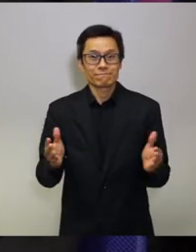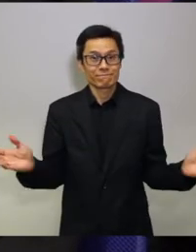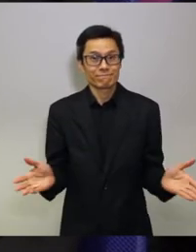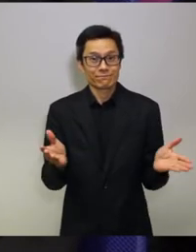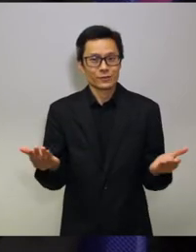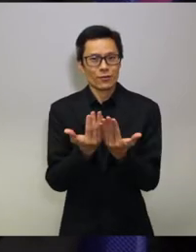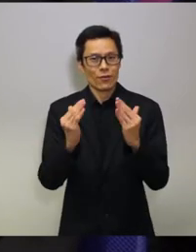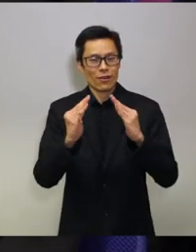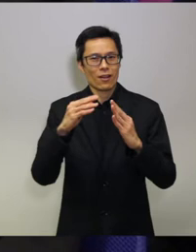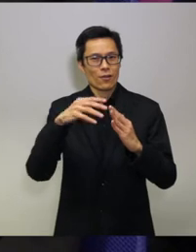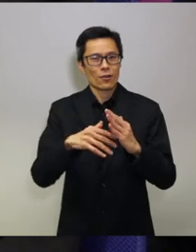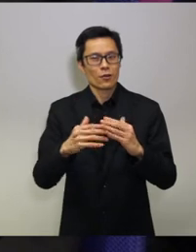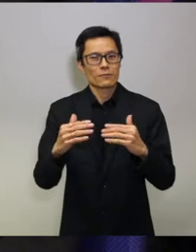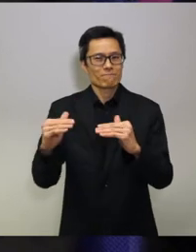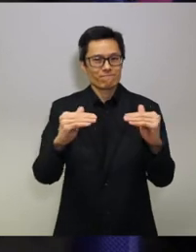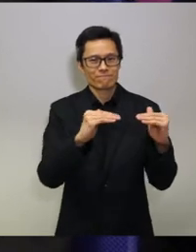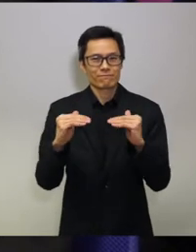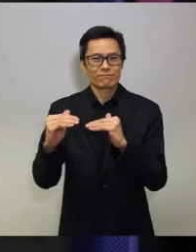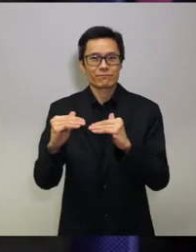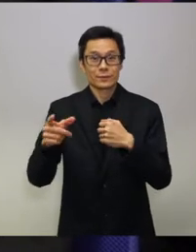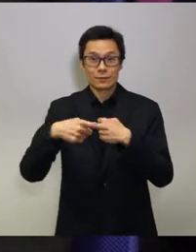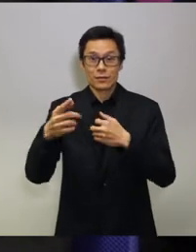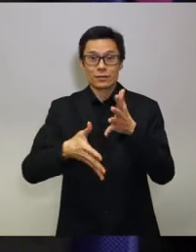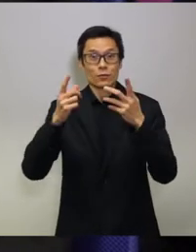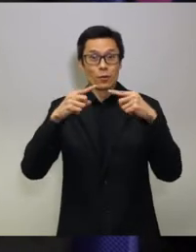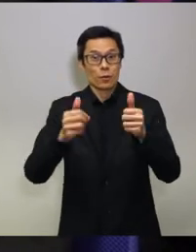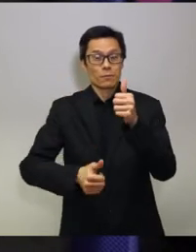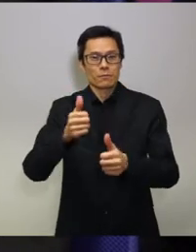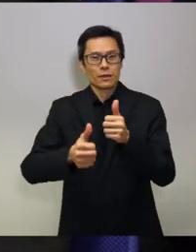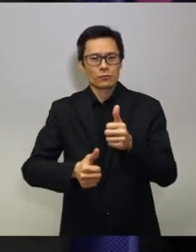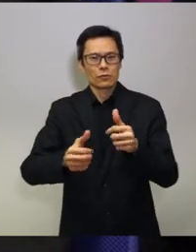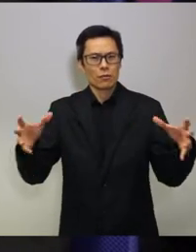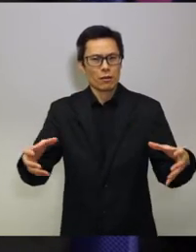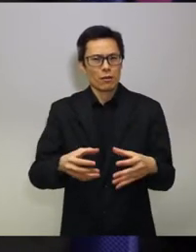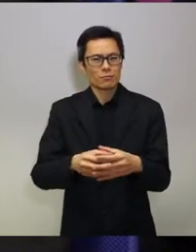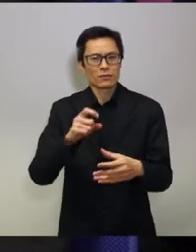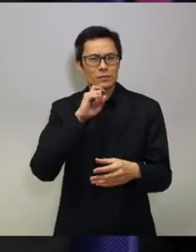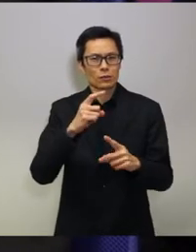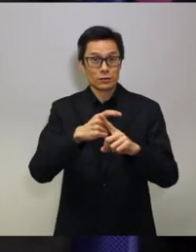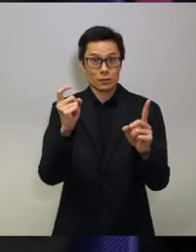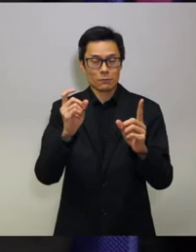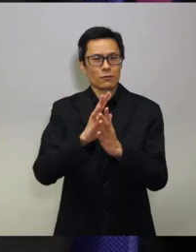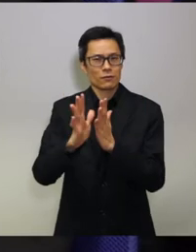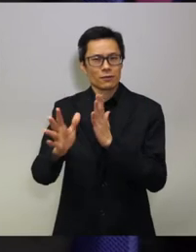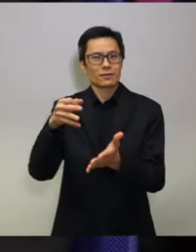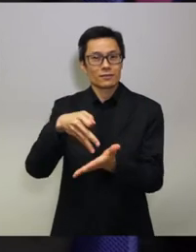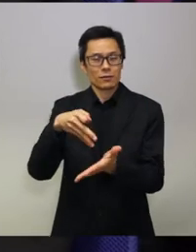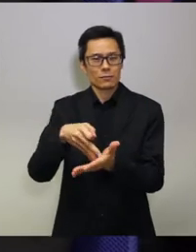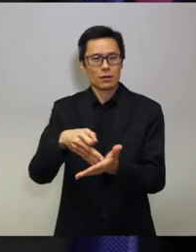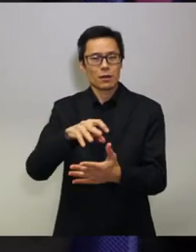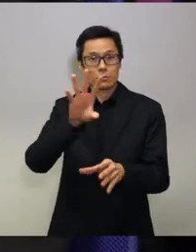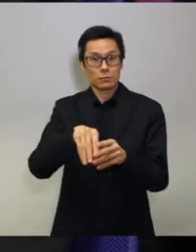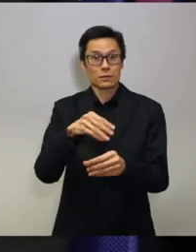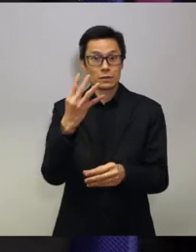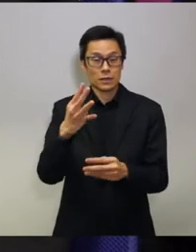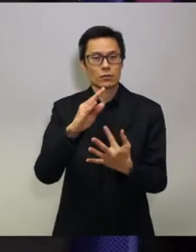促進呢個校園嘅生活嘅。而在第一屆的手語歌比賽裏面，一共有19間學校參加，當中包括